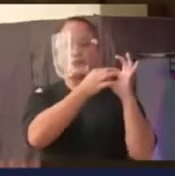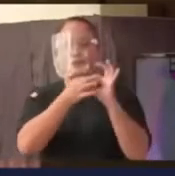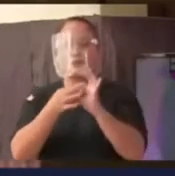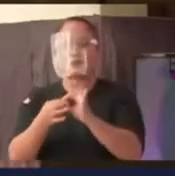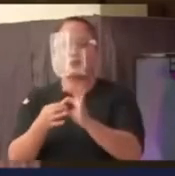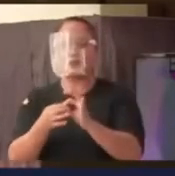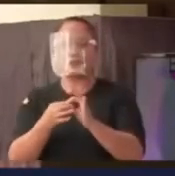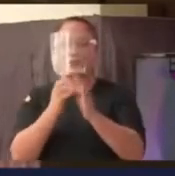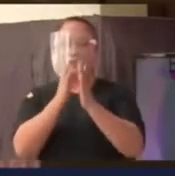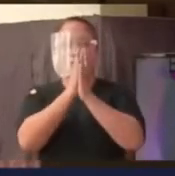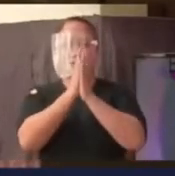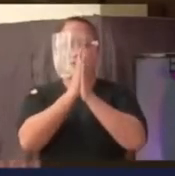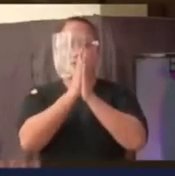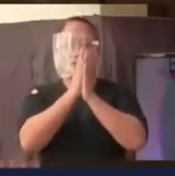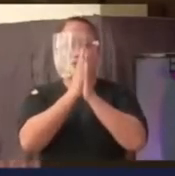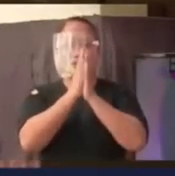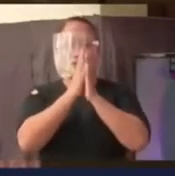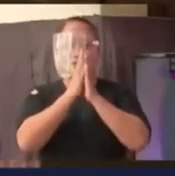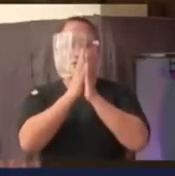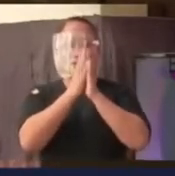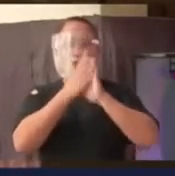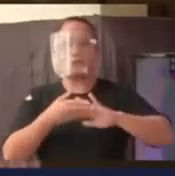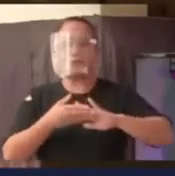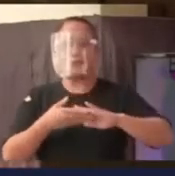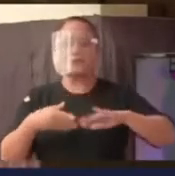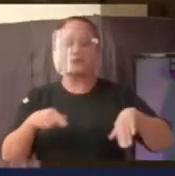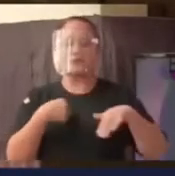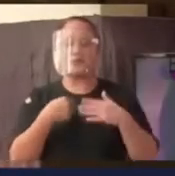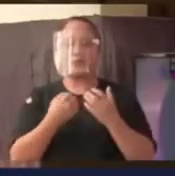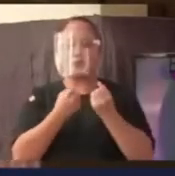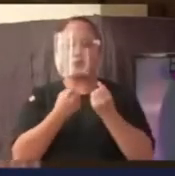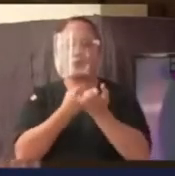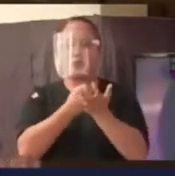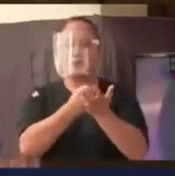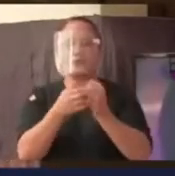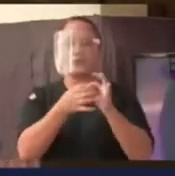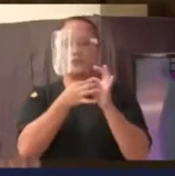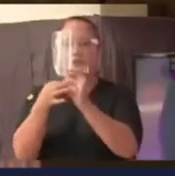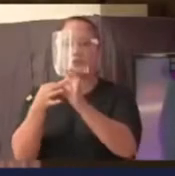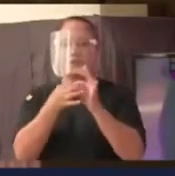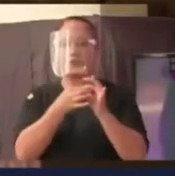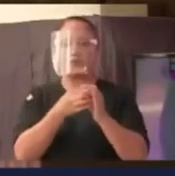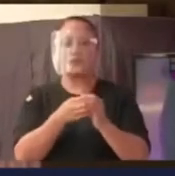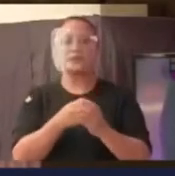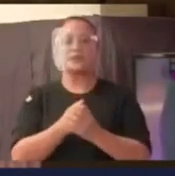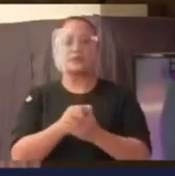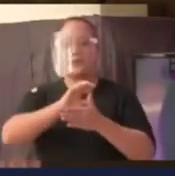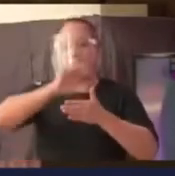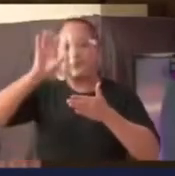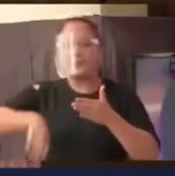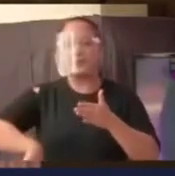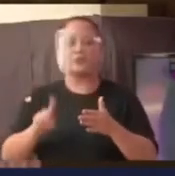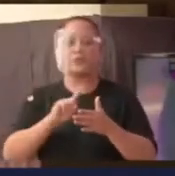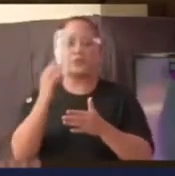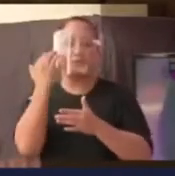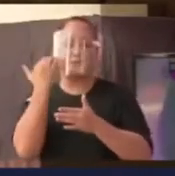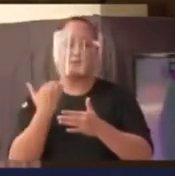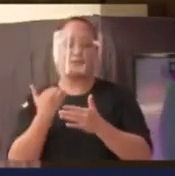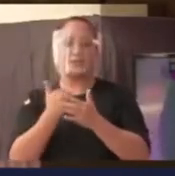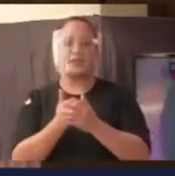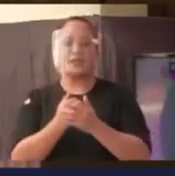ay tahimik na tumulong o nakipag-ugnayan sa atin para punan ang mga pagkukulang at tumugon sa